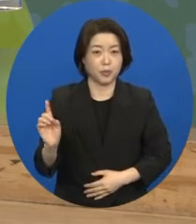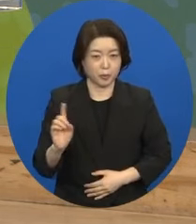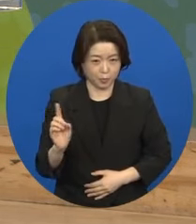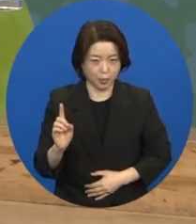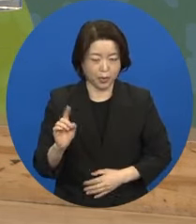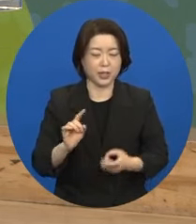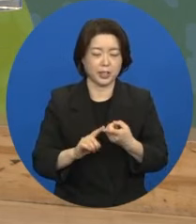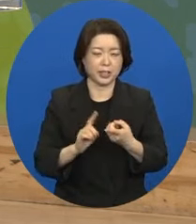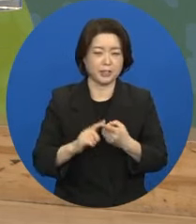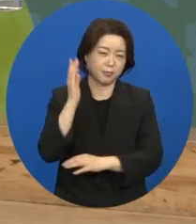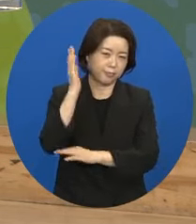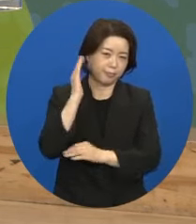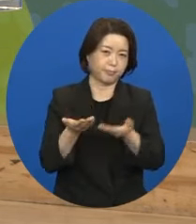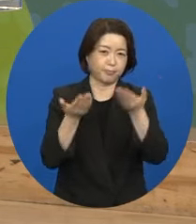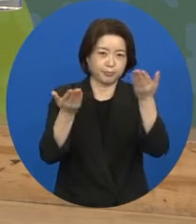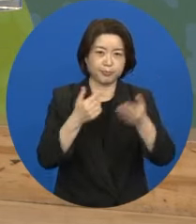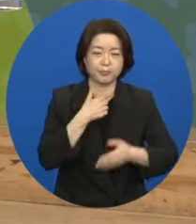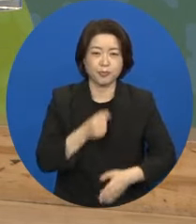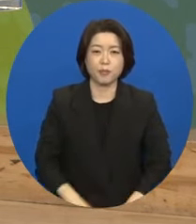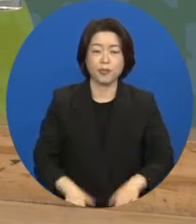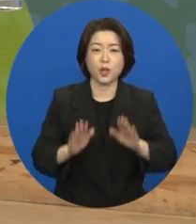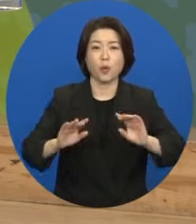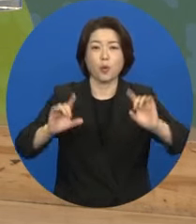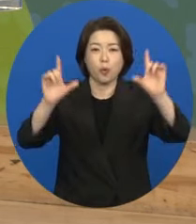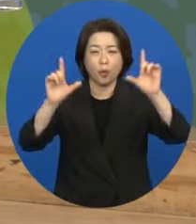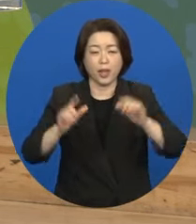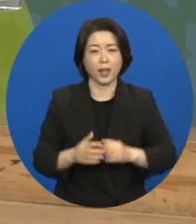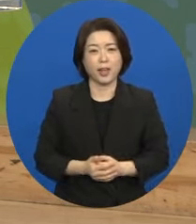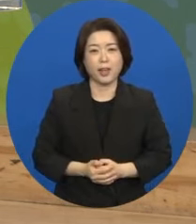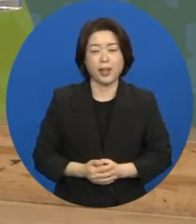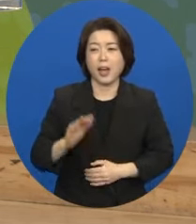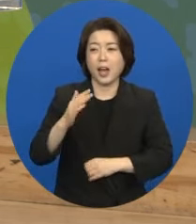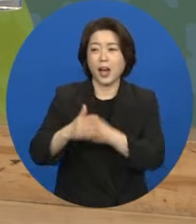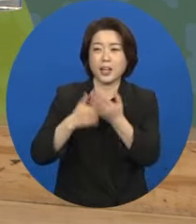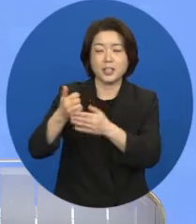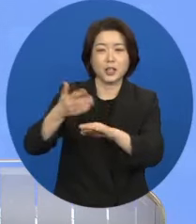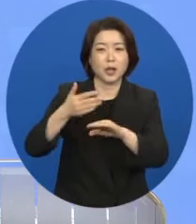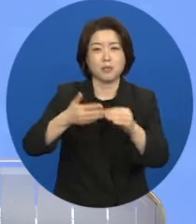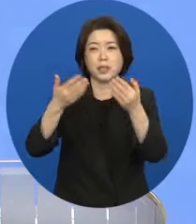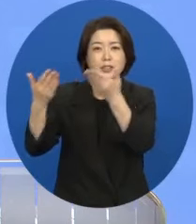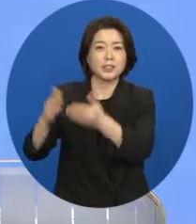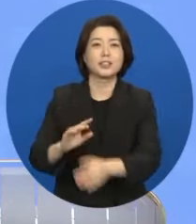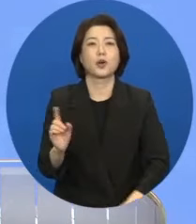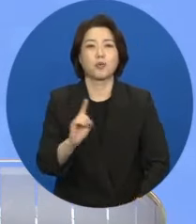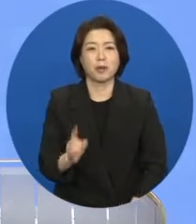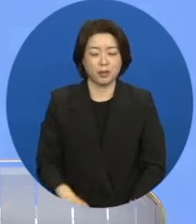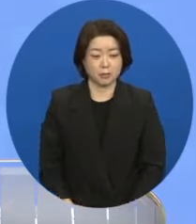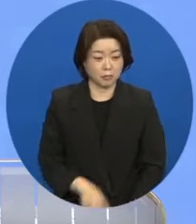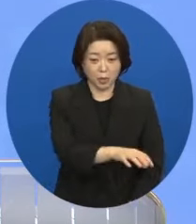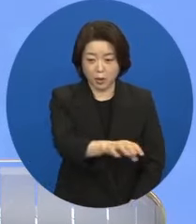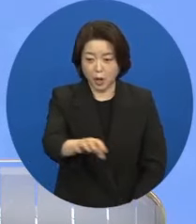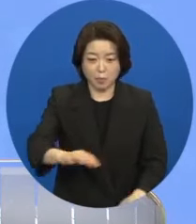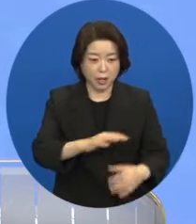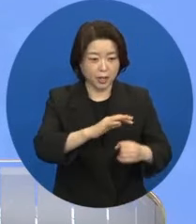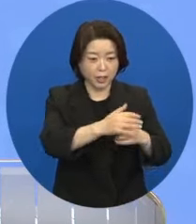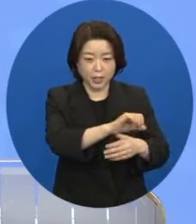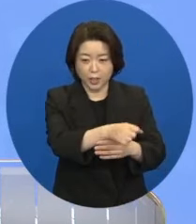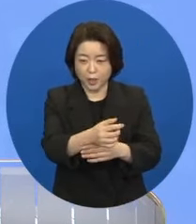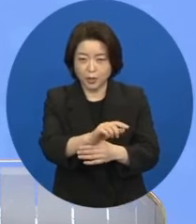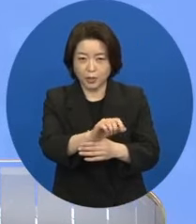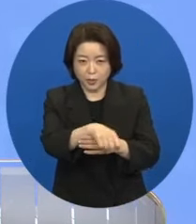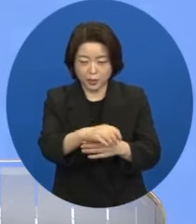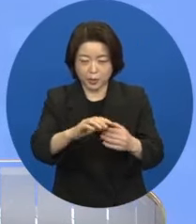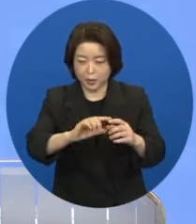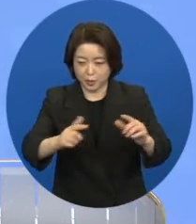나누겠습니다 여러분들은 올해 한해 어떤 것으로 인해 하나님께 감사하십니까 여기에 다양한 열매들이 나와 있는데 어떤